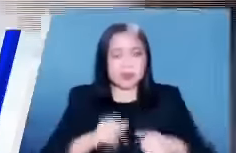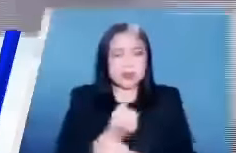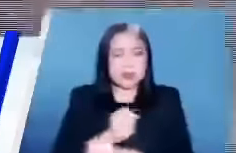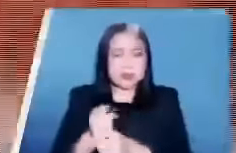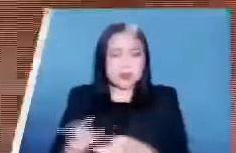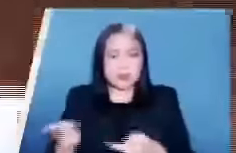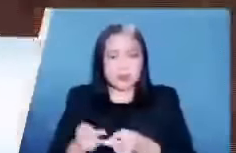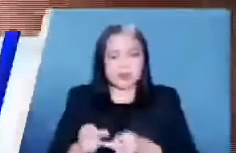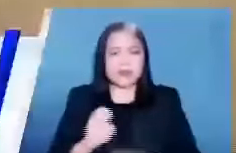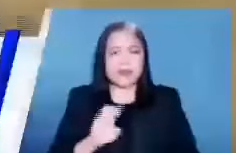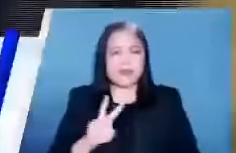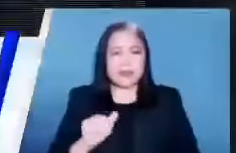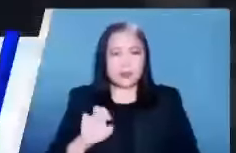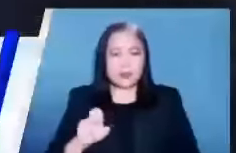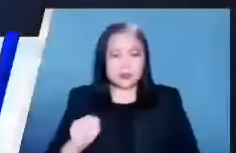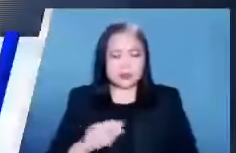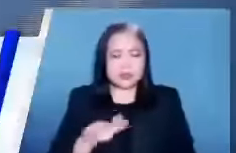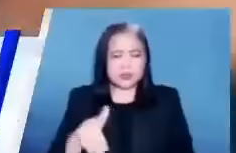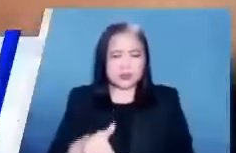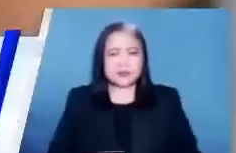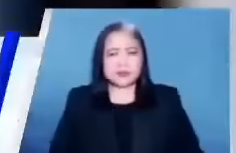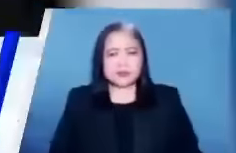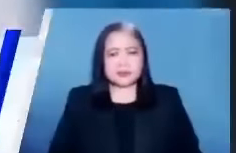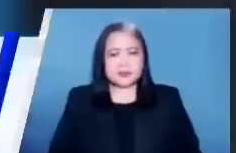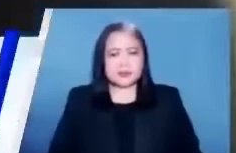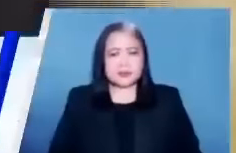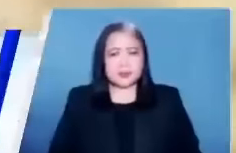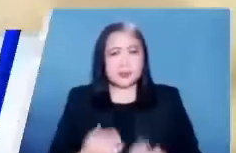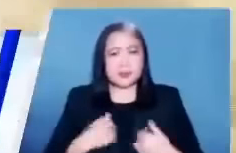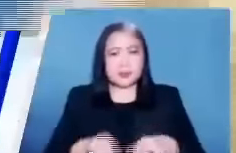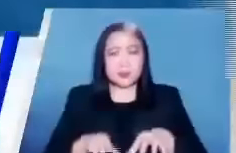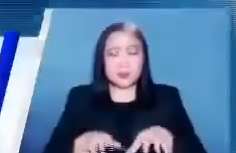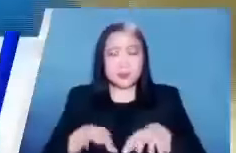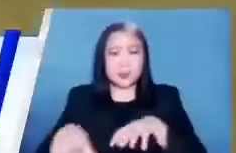habang ilang bah nginya ngar Iloilo